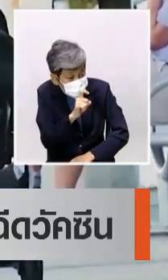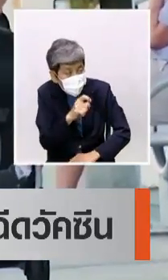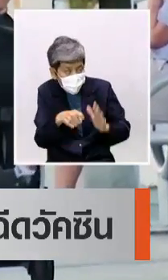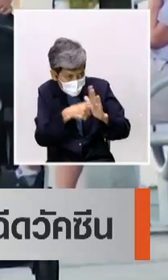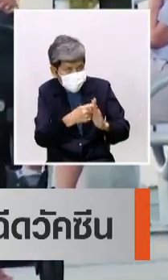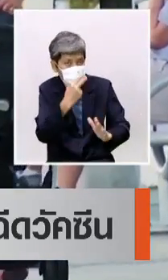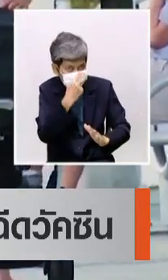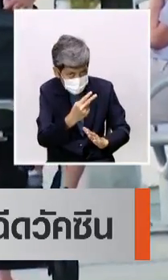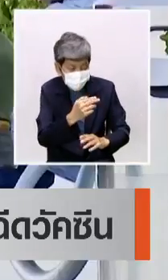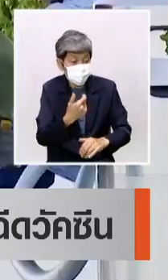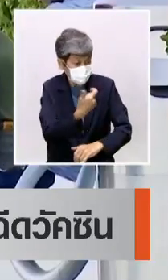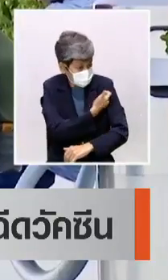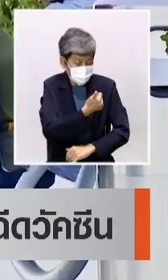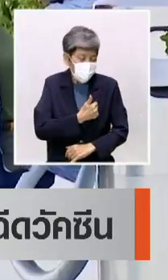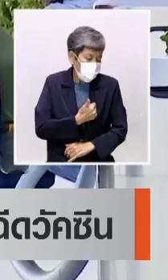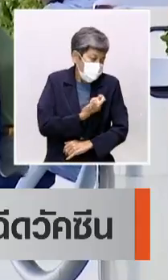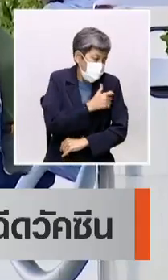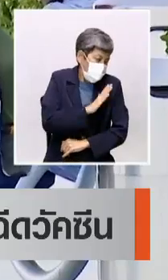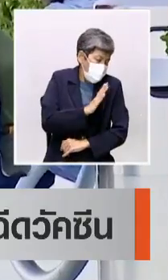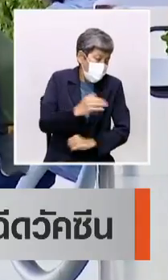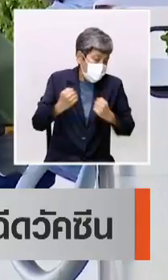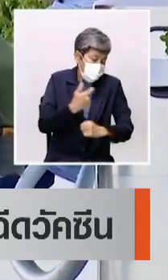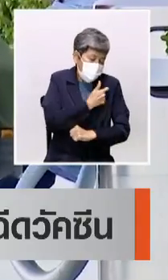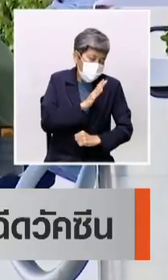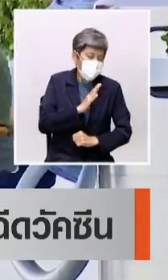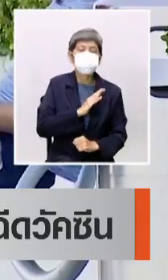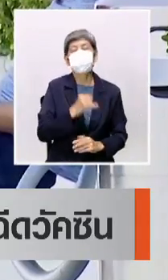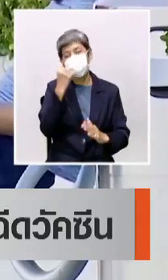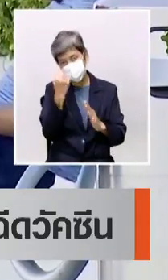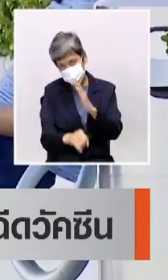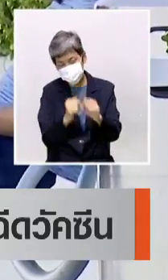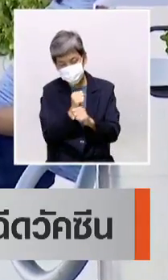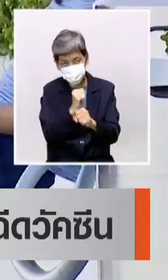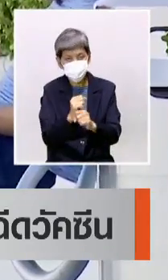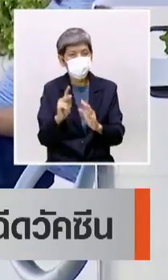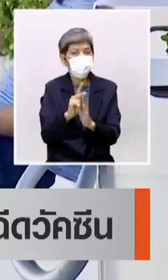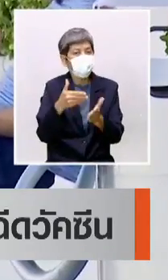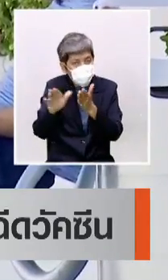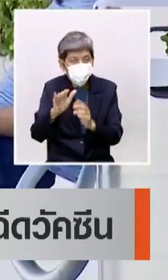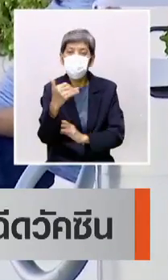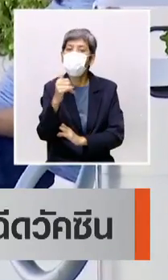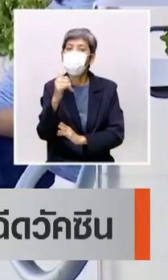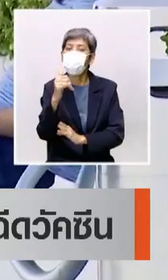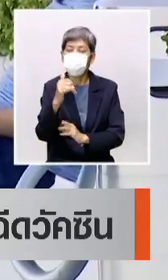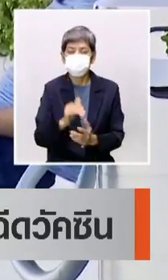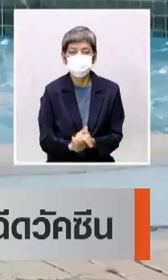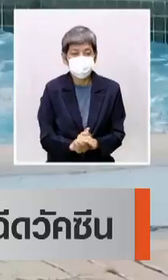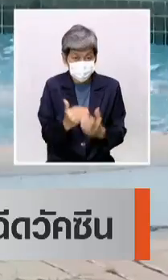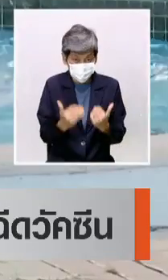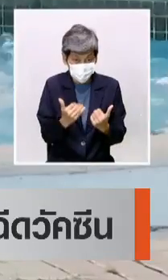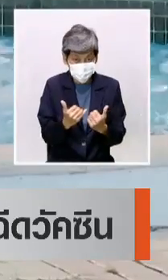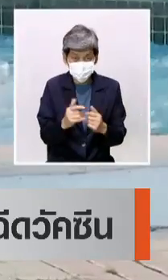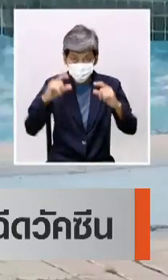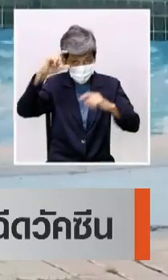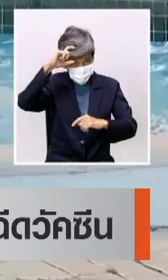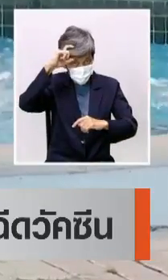ได้แต่ถ้าใครที่ฉีดได้แต่ไม่ยอมฉีดนี่แหละค่ะอาจถูกลงโทษหนักอย่างที่บอกไปว่าอาจถูกปลดออกจากงานได้นะคะโอกาสนี้ค่ะไบเด